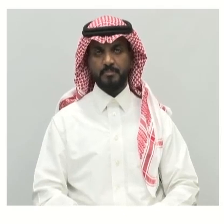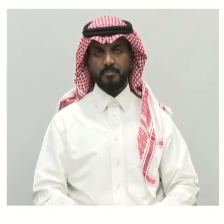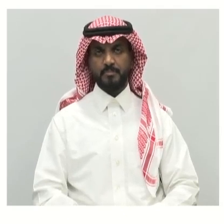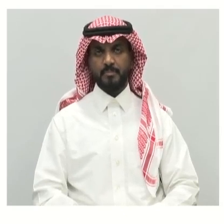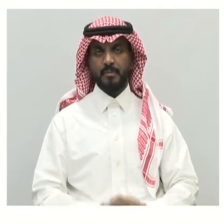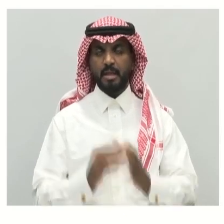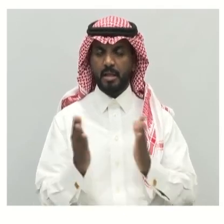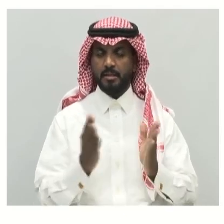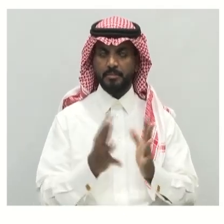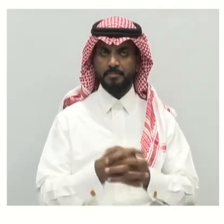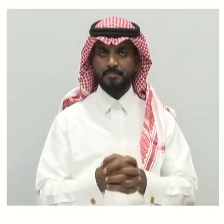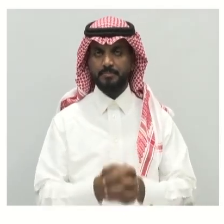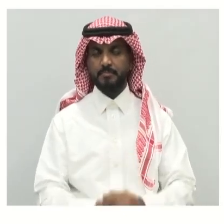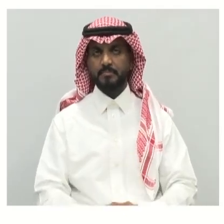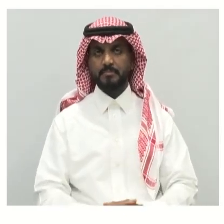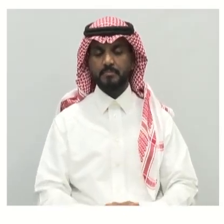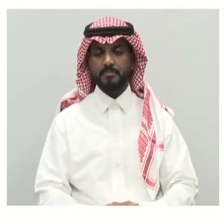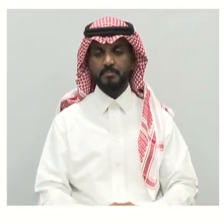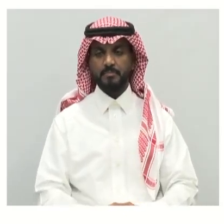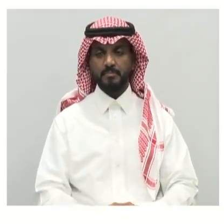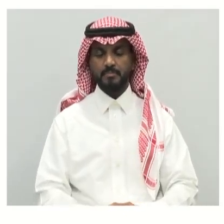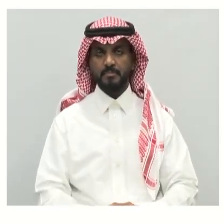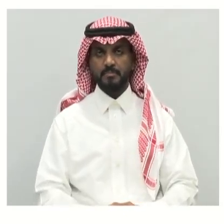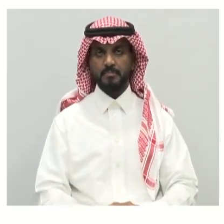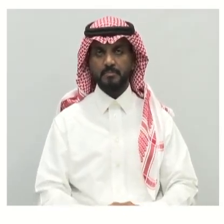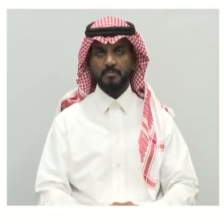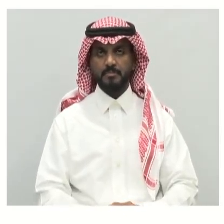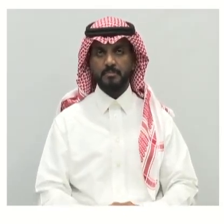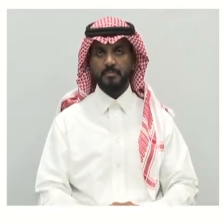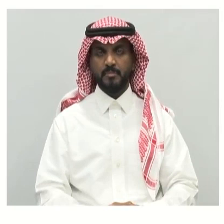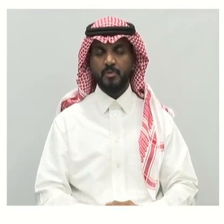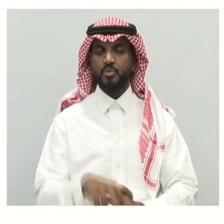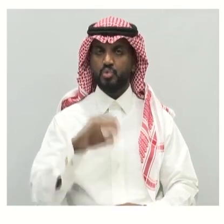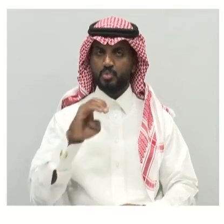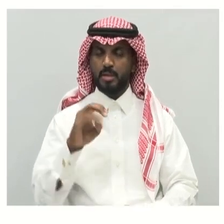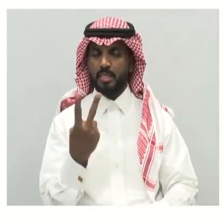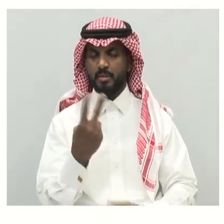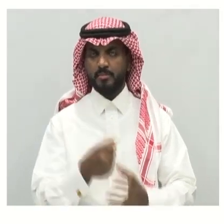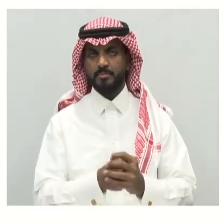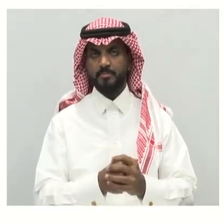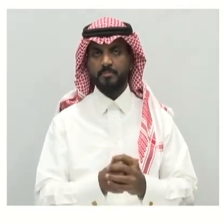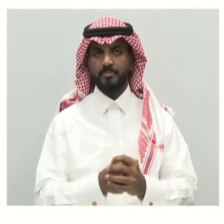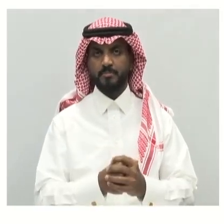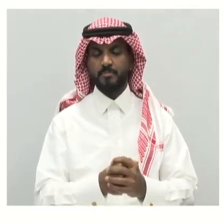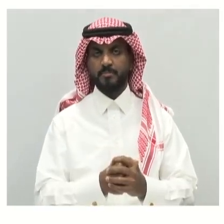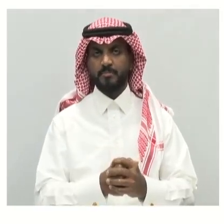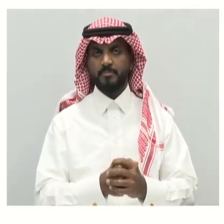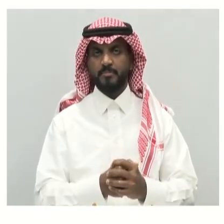الان احبابي طلاب الطالبات لدينا جمله اخرى لكن